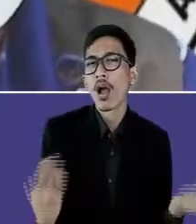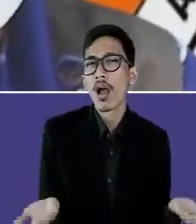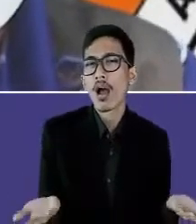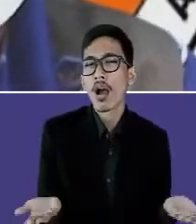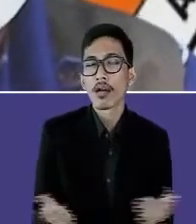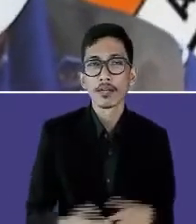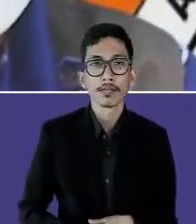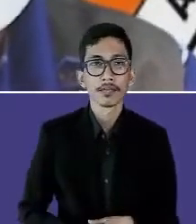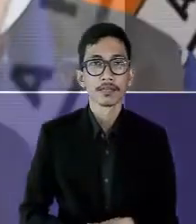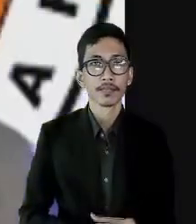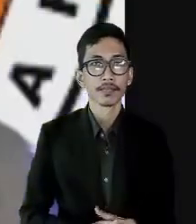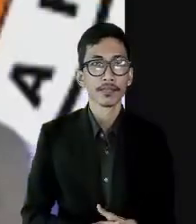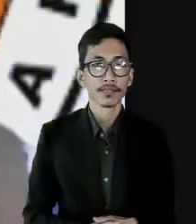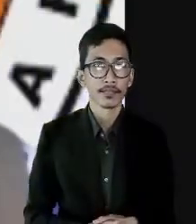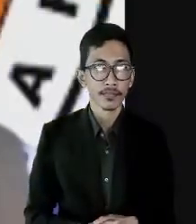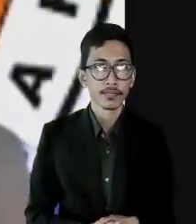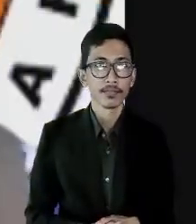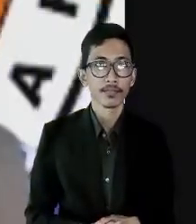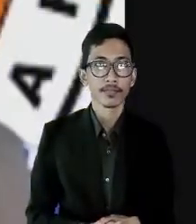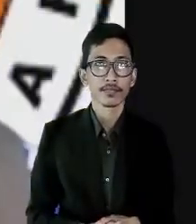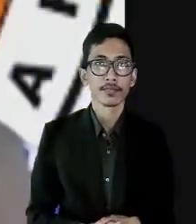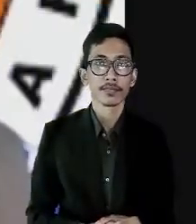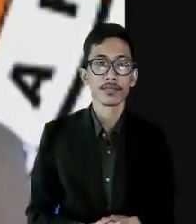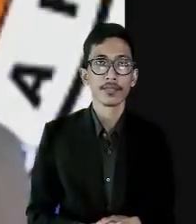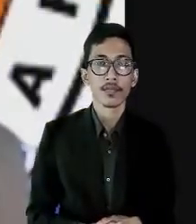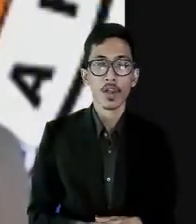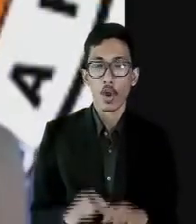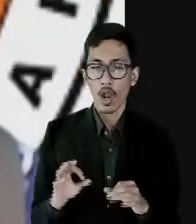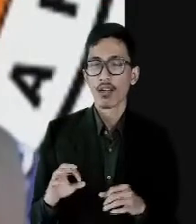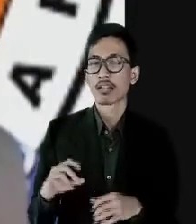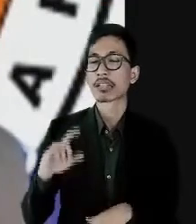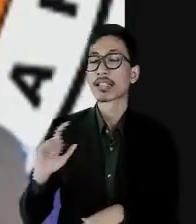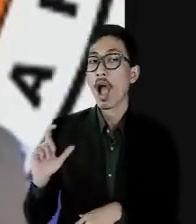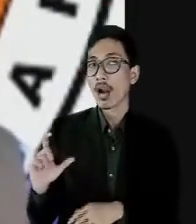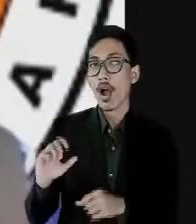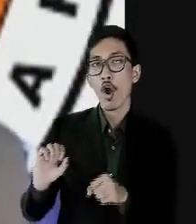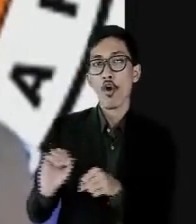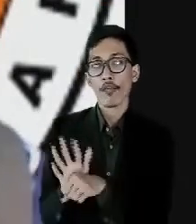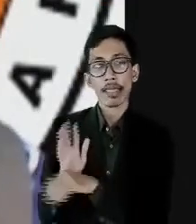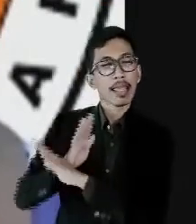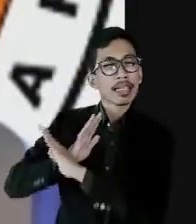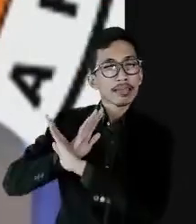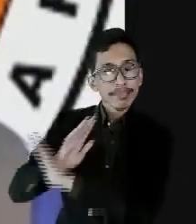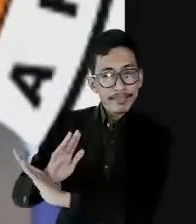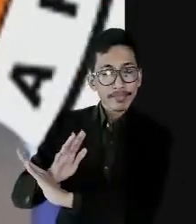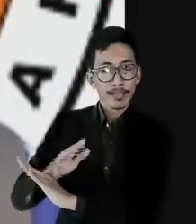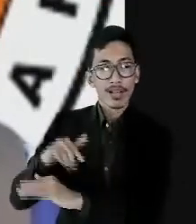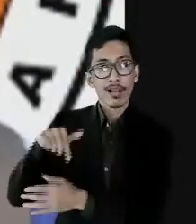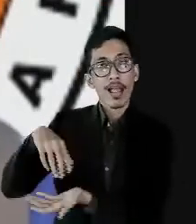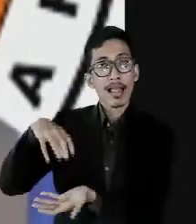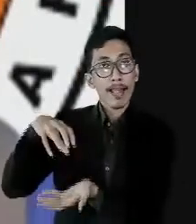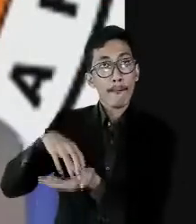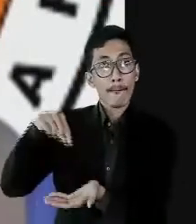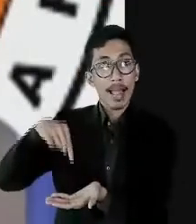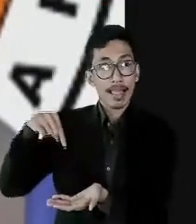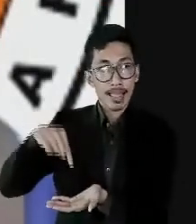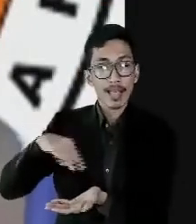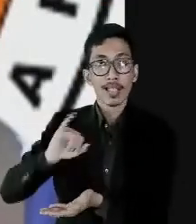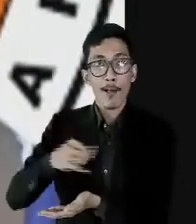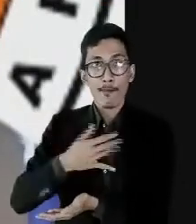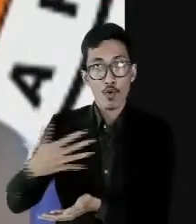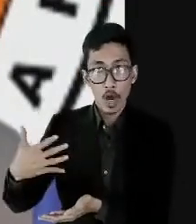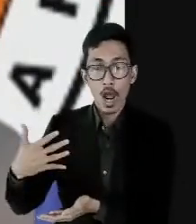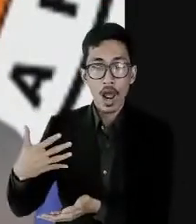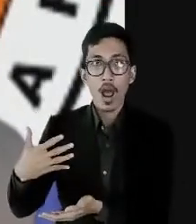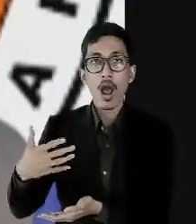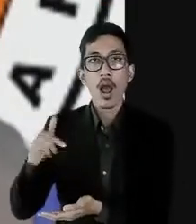Iya, terima kasih. Jadi upaya pencegahan yang saat ini dilakukan di lapangan ini